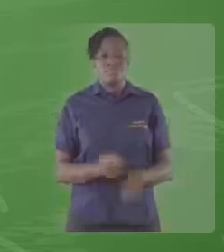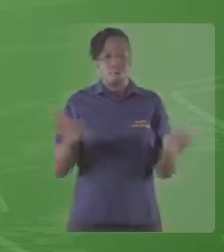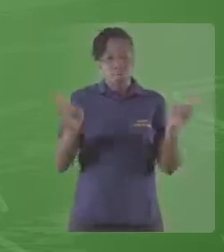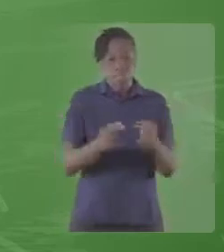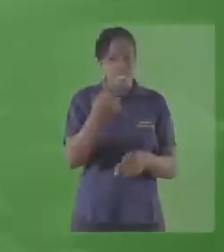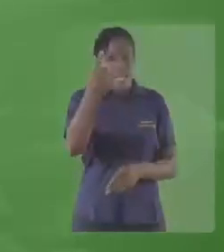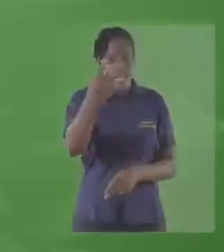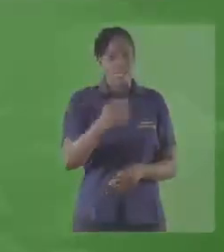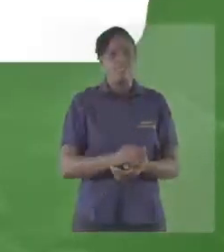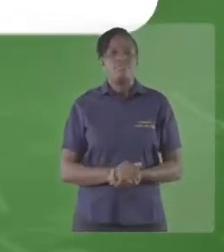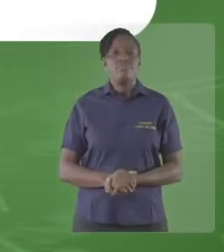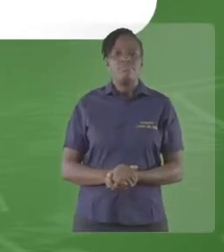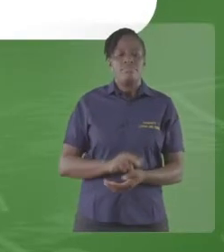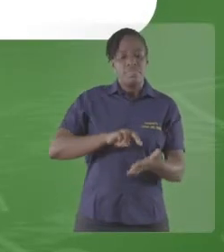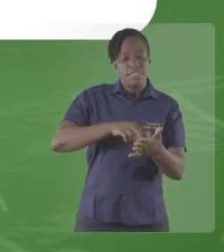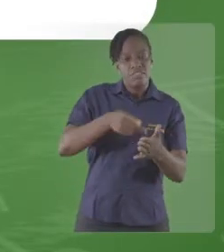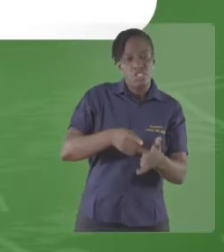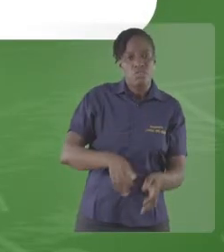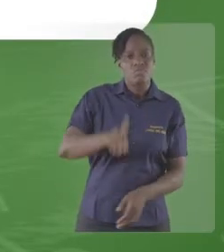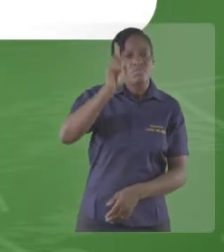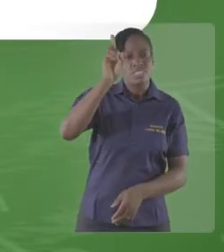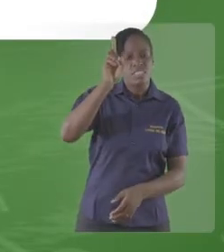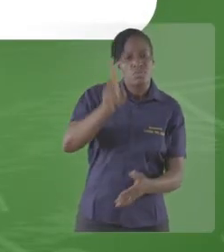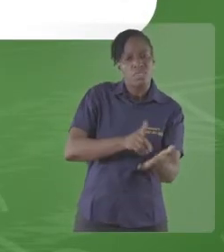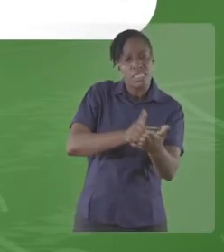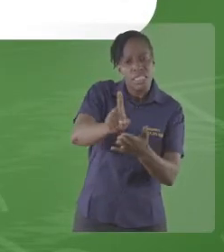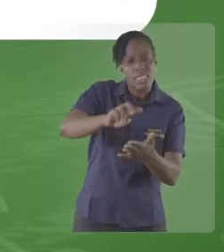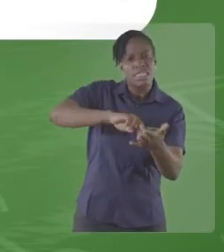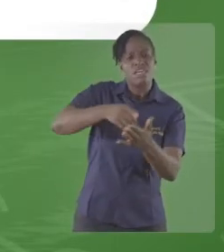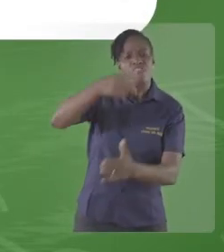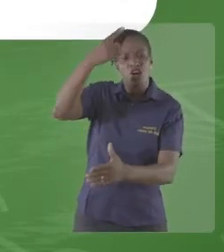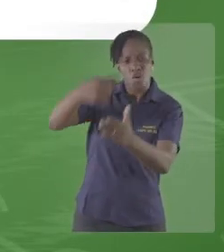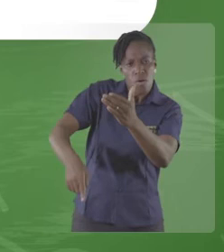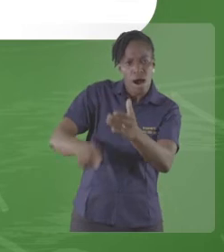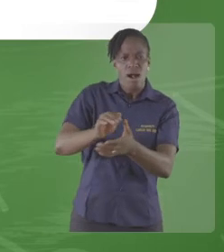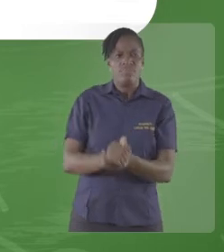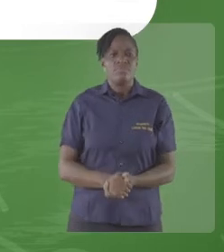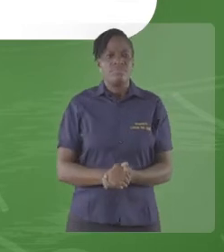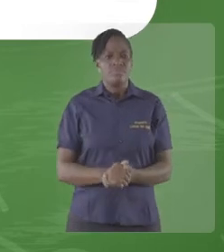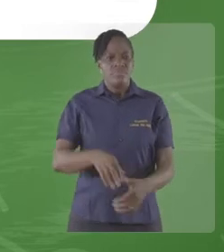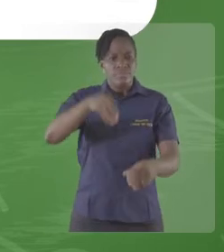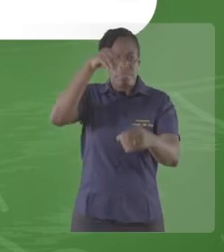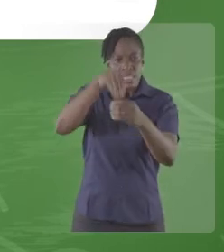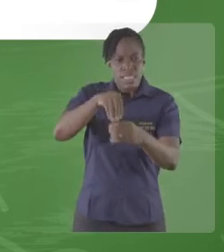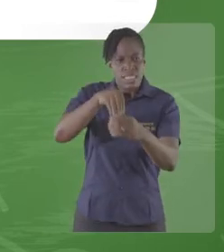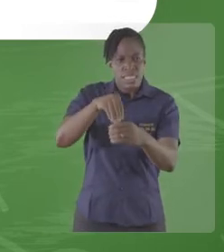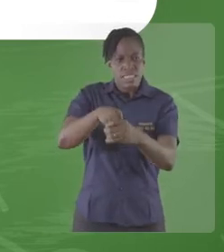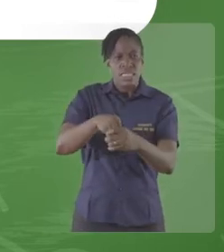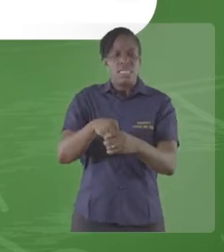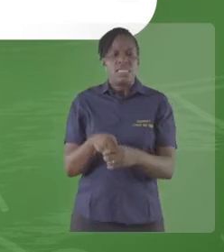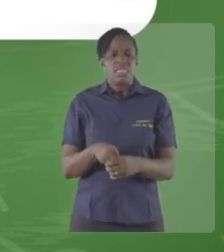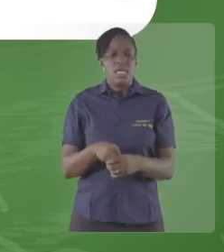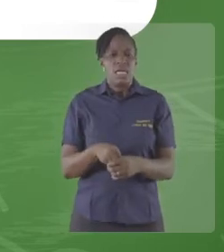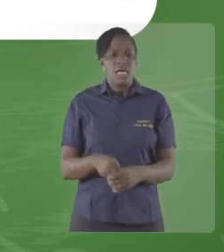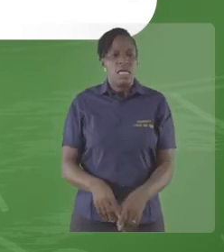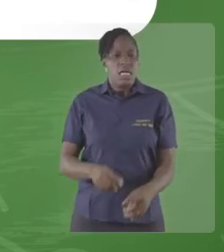Marquons petit 1, définition. Le discours direct est un discours dans